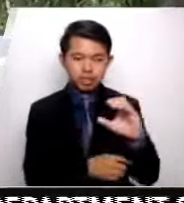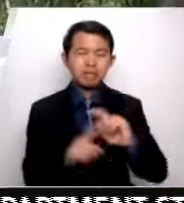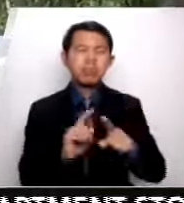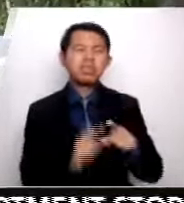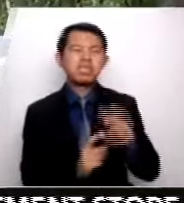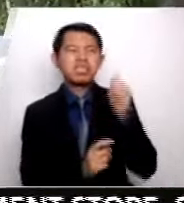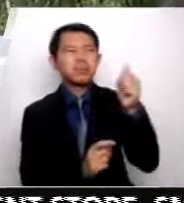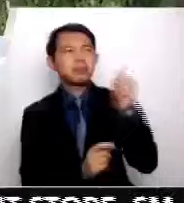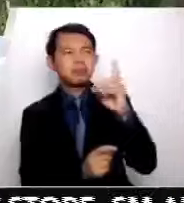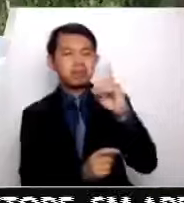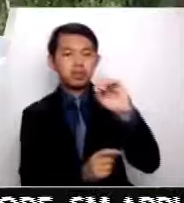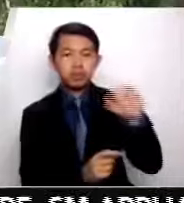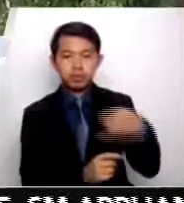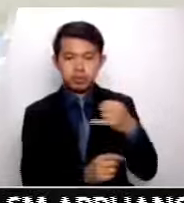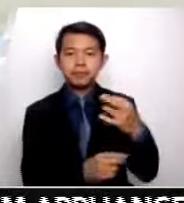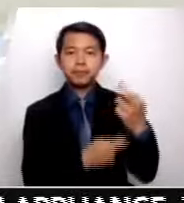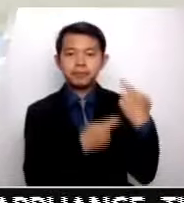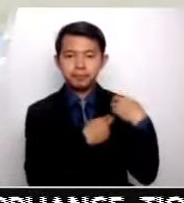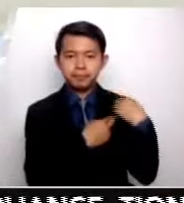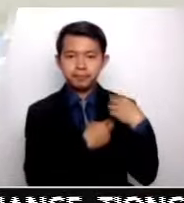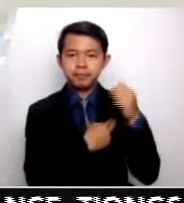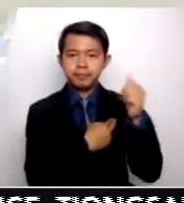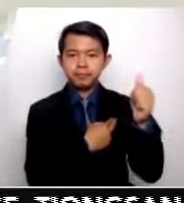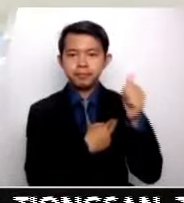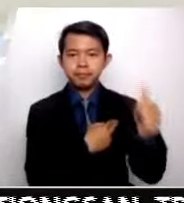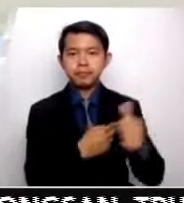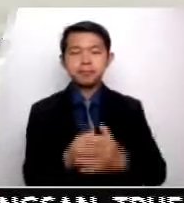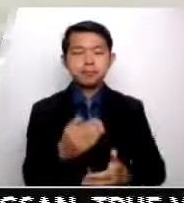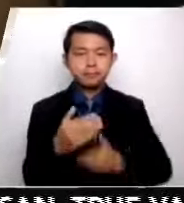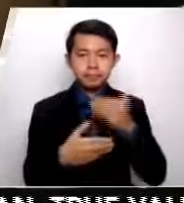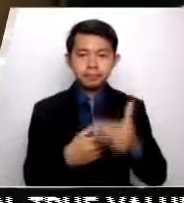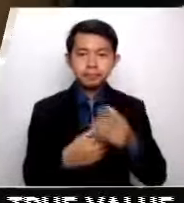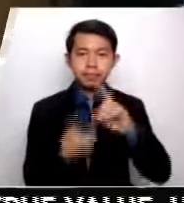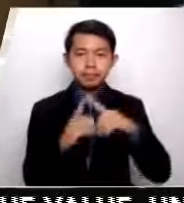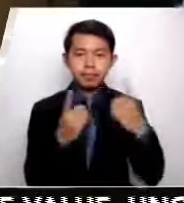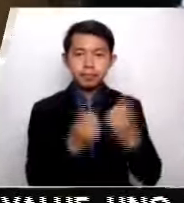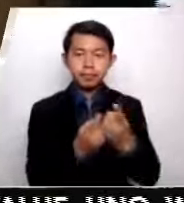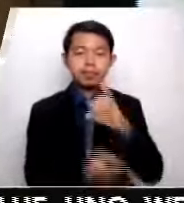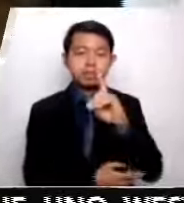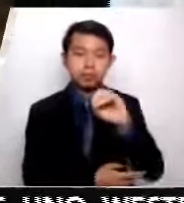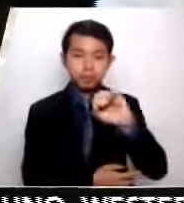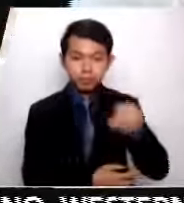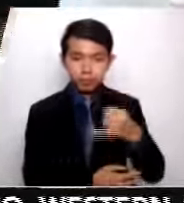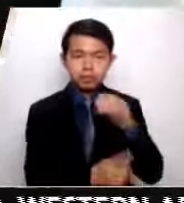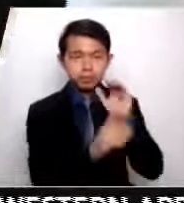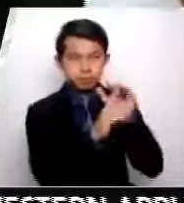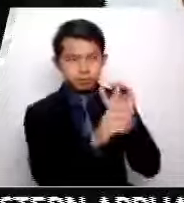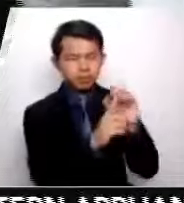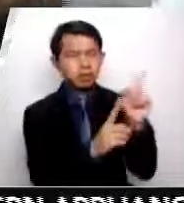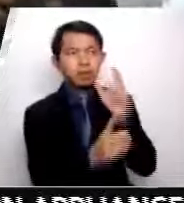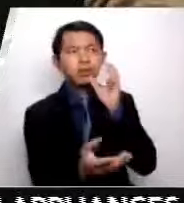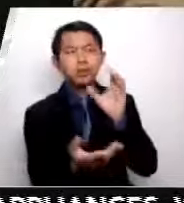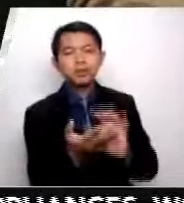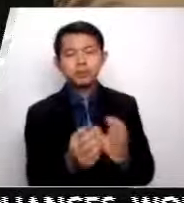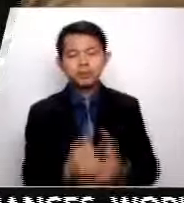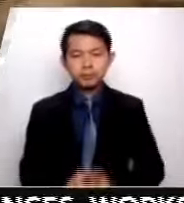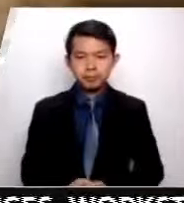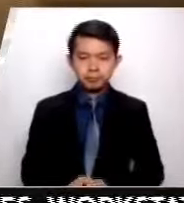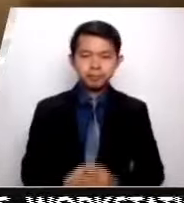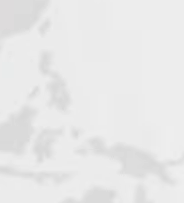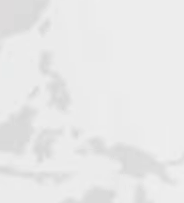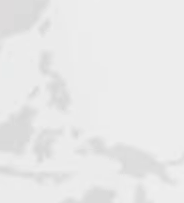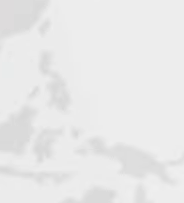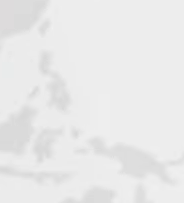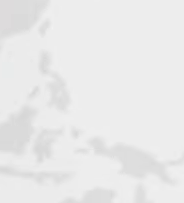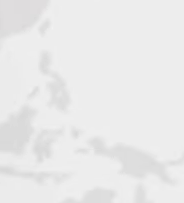Sinusubukan pa naming Kunan ng pahayag ang Department of justice ukol dito Sandra Aguinaldo nagbabalita para sa GMA integrated